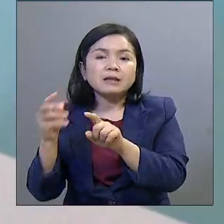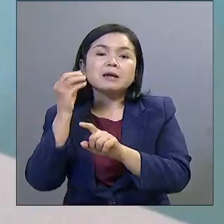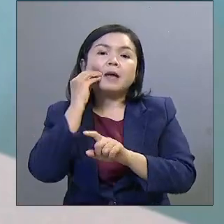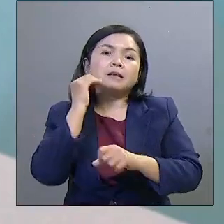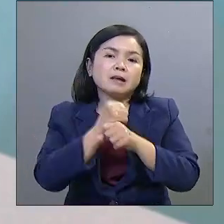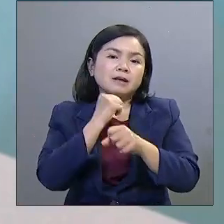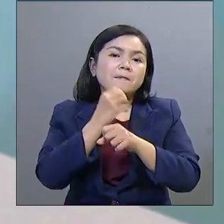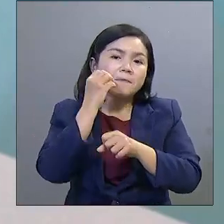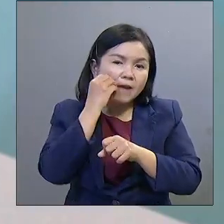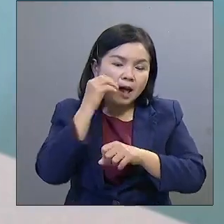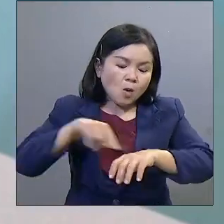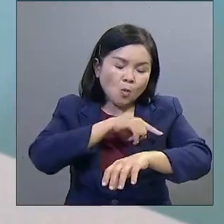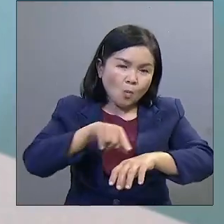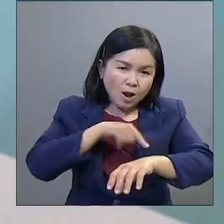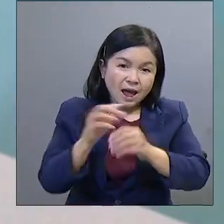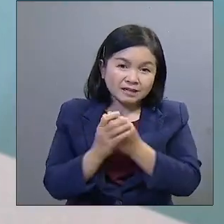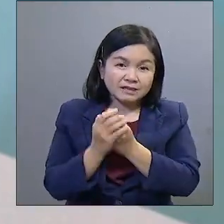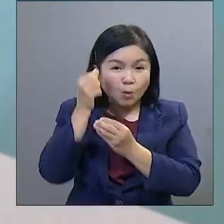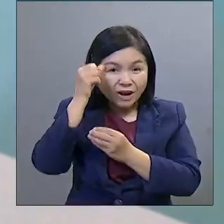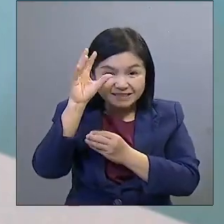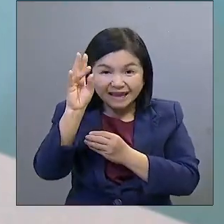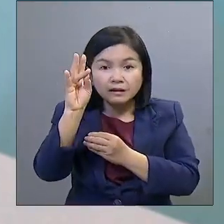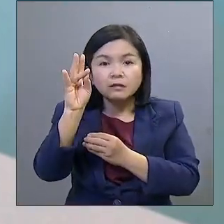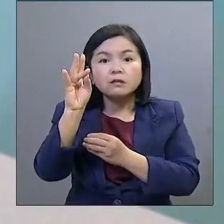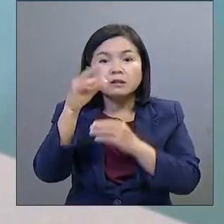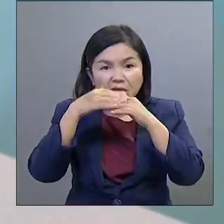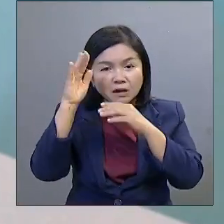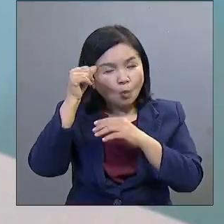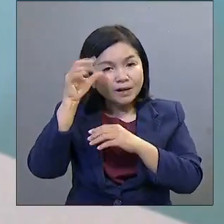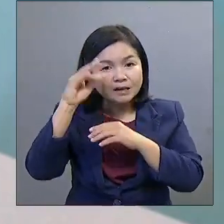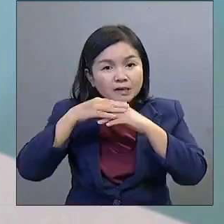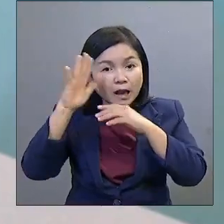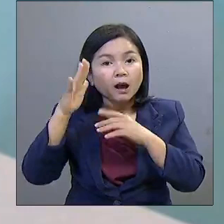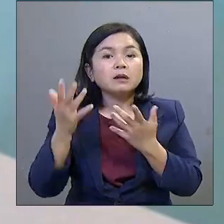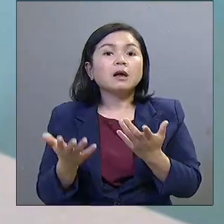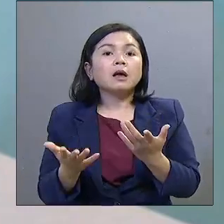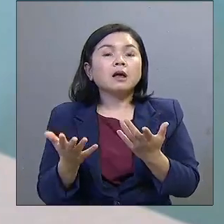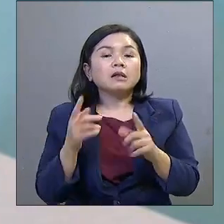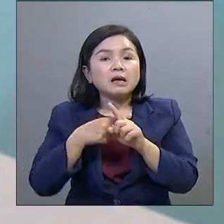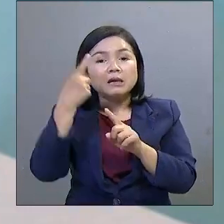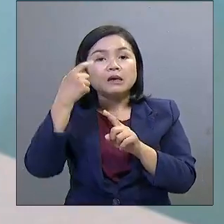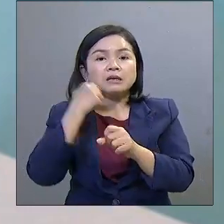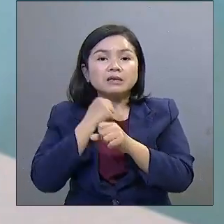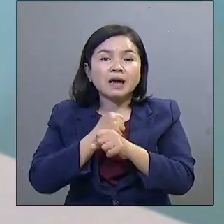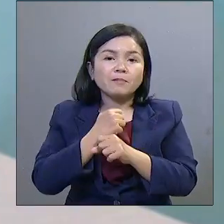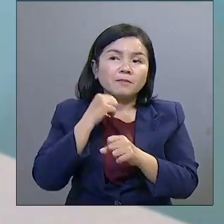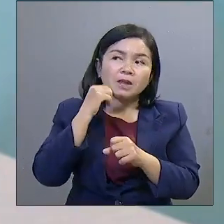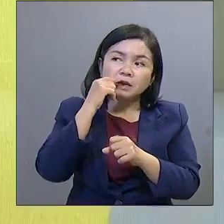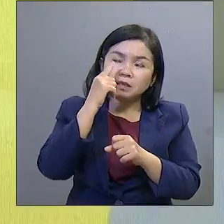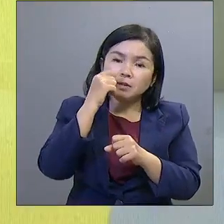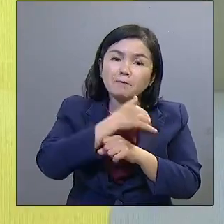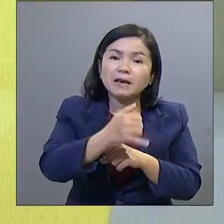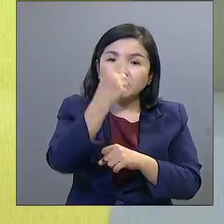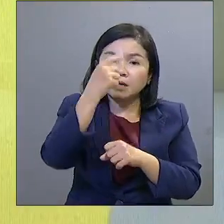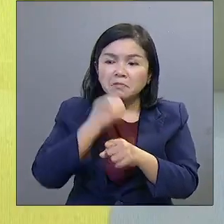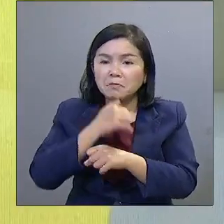คุณผู้ชมคือเขาใช้เวลาวันอาทิตย์นึงเลยนะเป็นอย่างน้อยนะบางทีแบบเผลอเดือนนึงอ่ะอาจจะรับงานได้แค่ 1-2 งานเท่านั้นเอง ใช่เพราะว่ามันเป็นโป